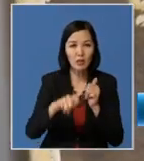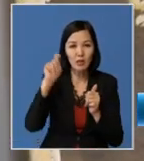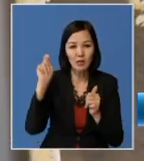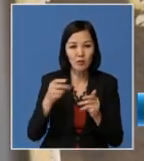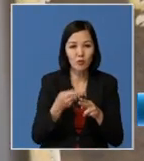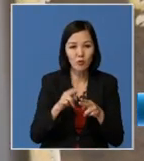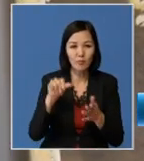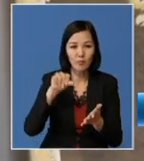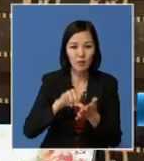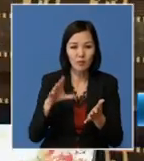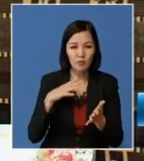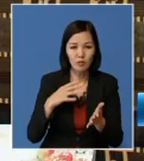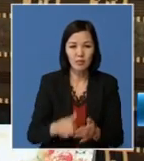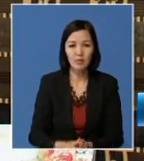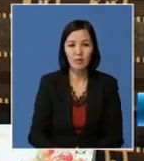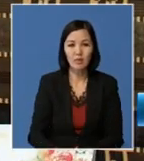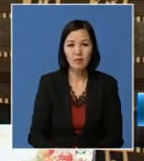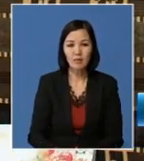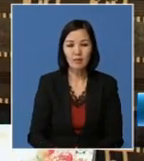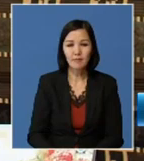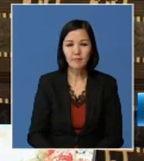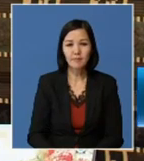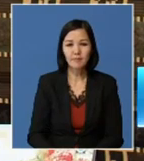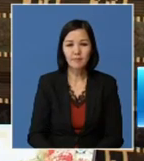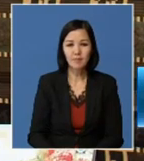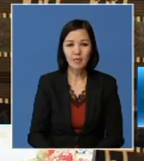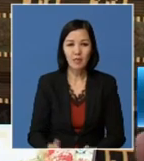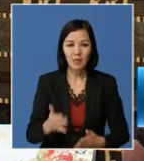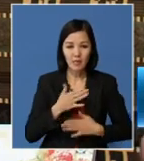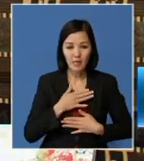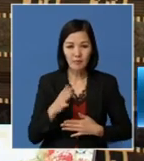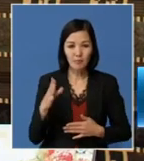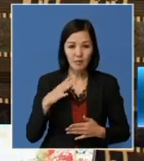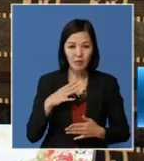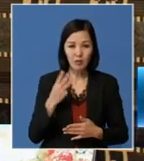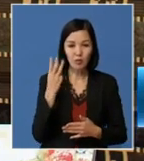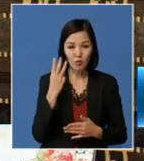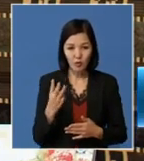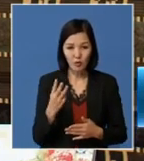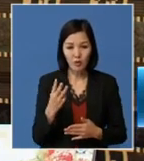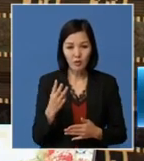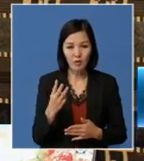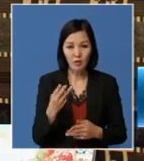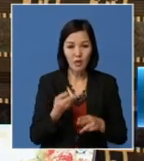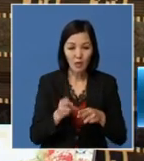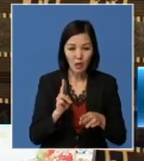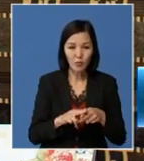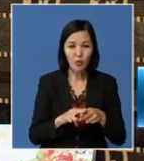участие. Таких было трое нас, еще двое, трое,